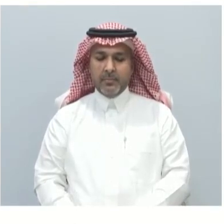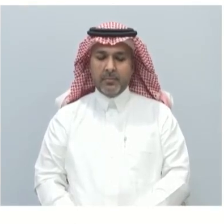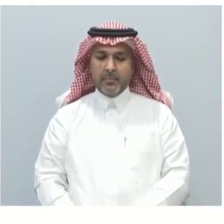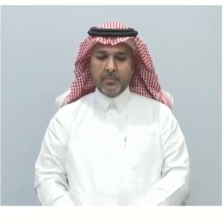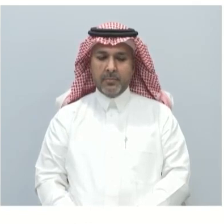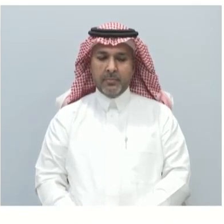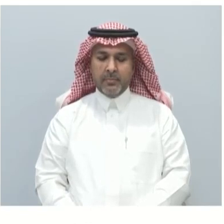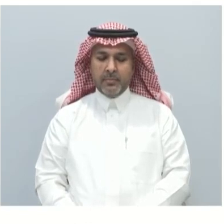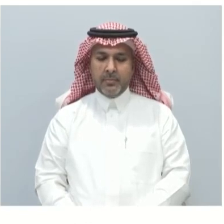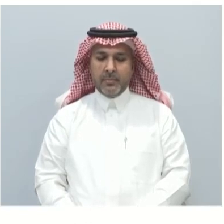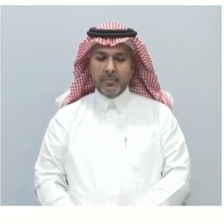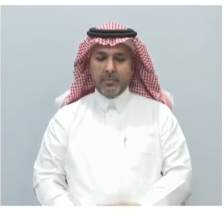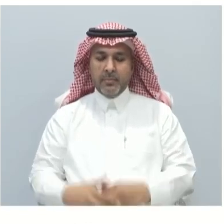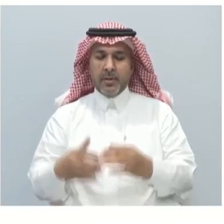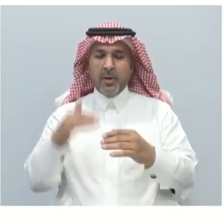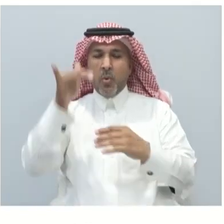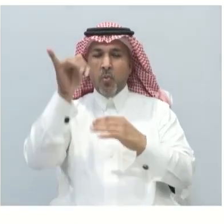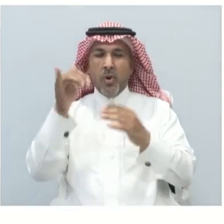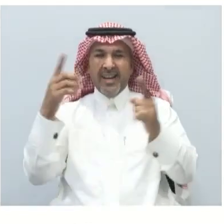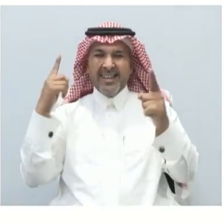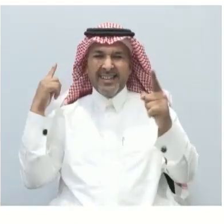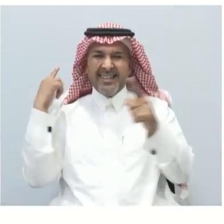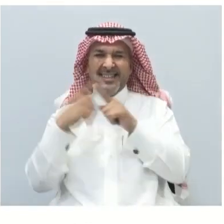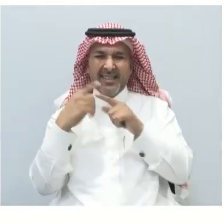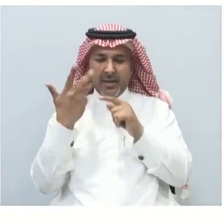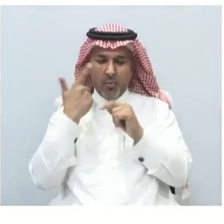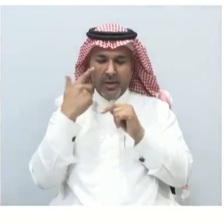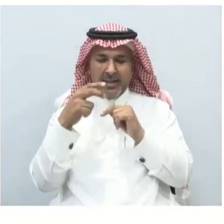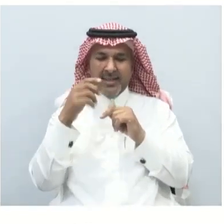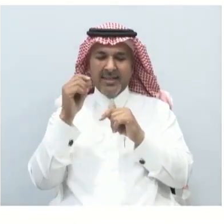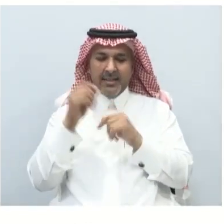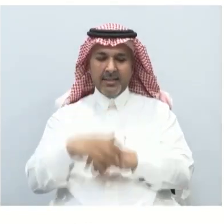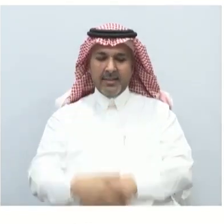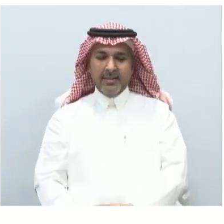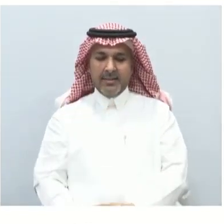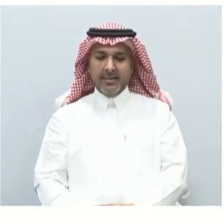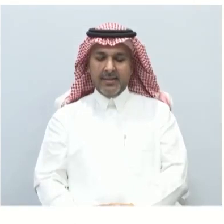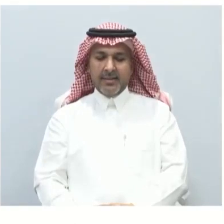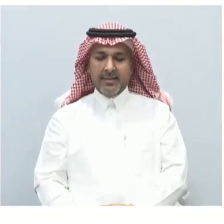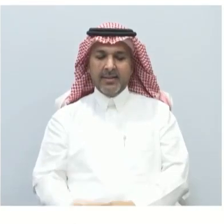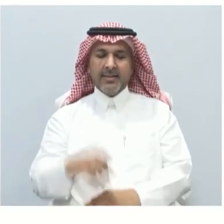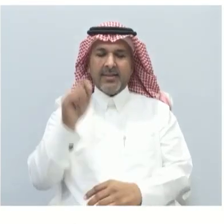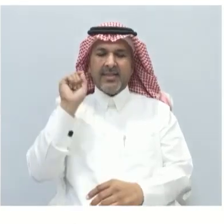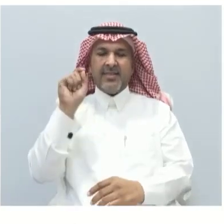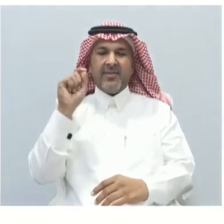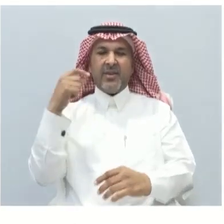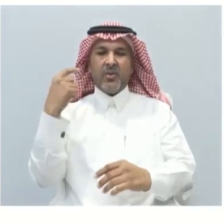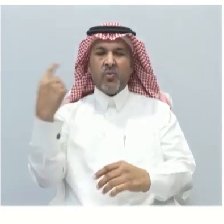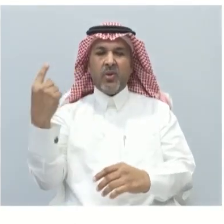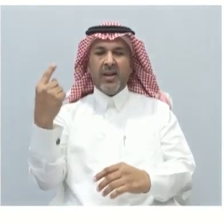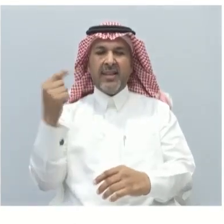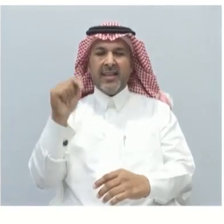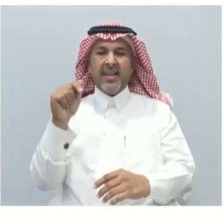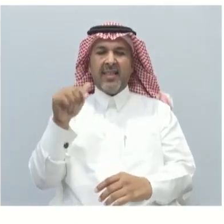اين تقطع الداله محور واي طبعا تقطع الداله محور واي عند النقطه هذه اللي هي صفر وواحد فهذه